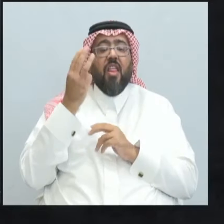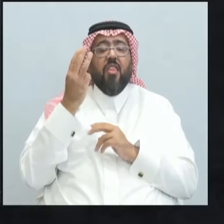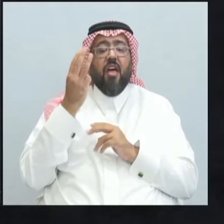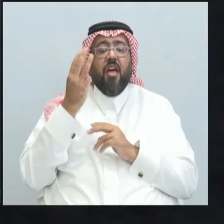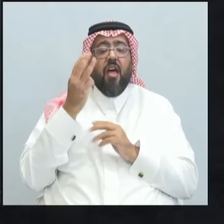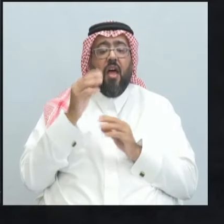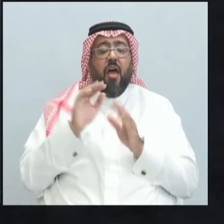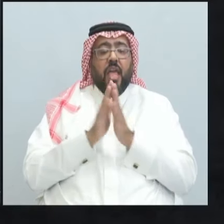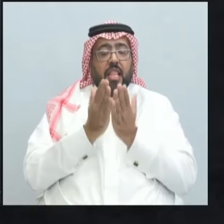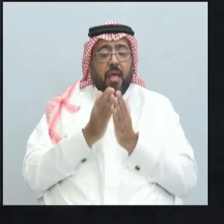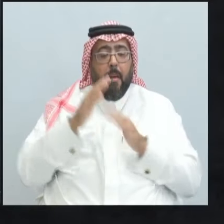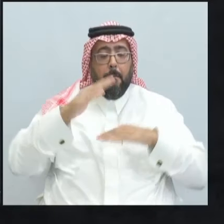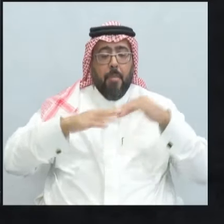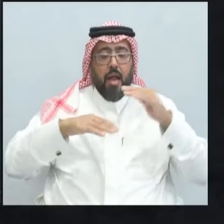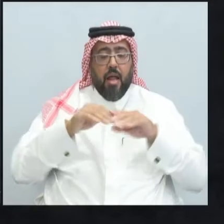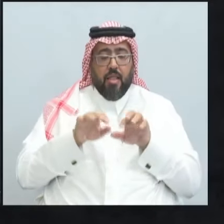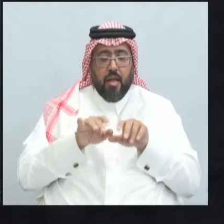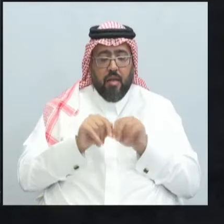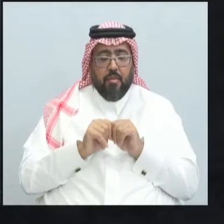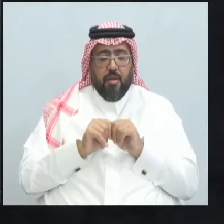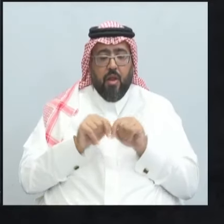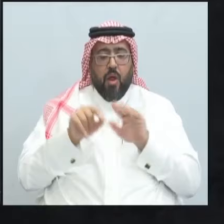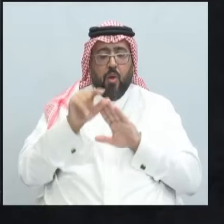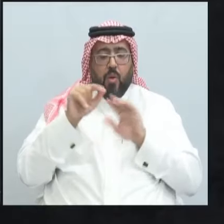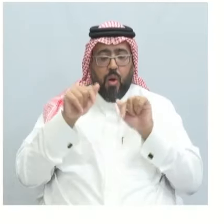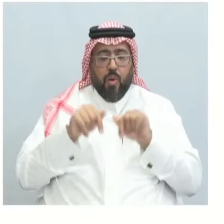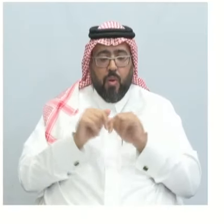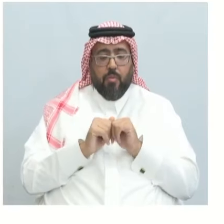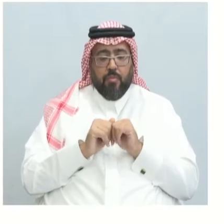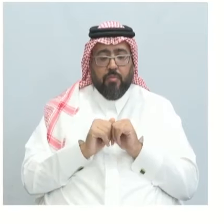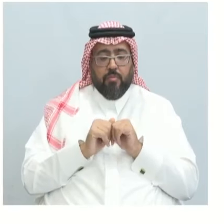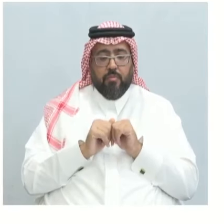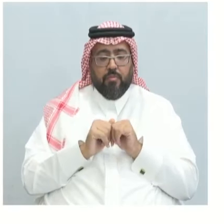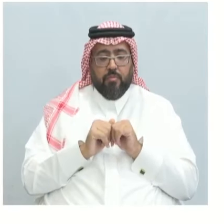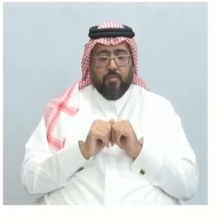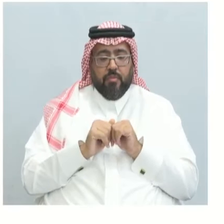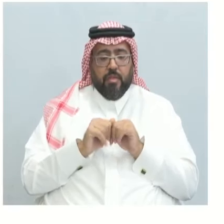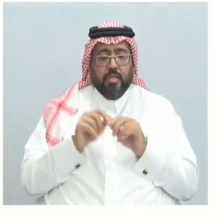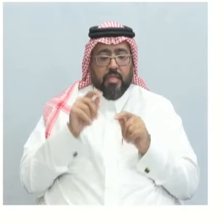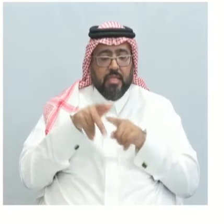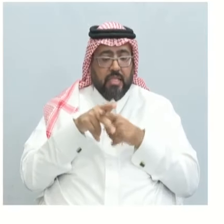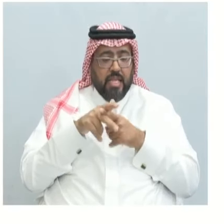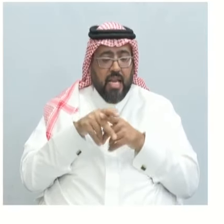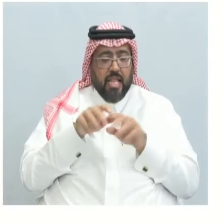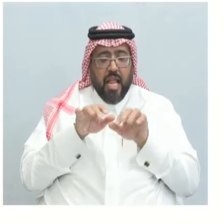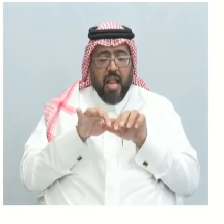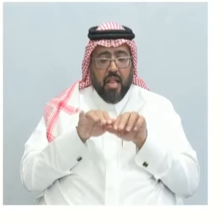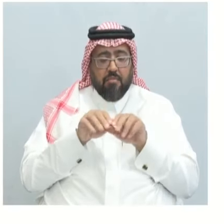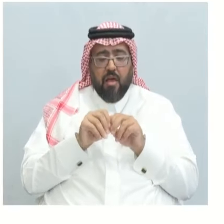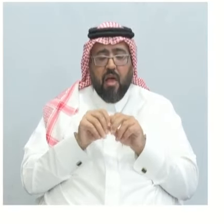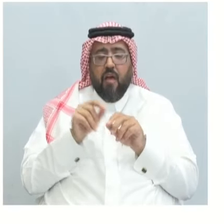الثالث ومقرر المهارات الرقميه عنوان درسنا لهذا اليوم هو صيانه الحاسب في